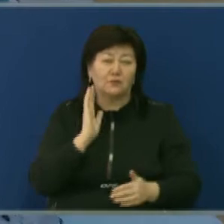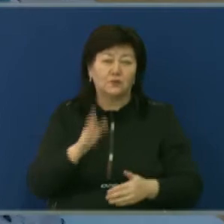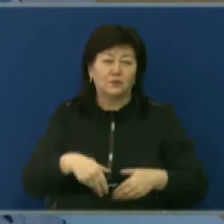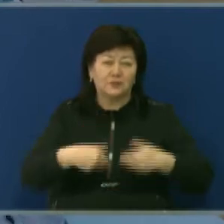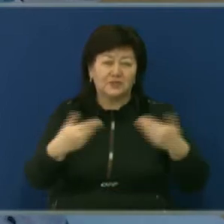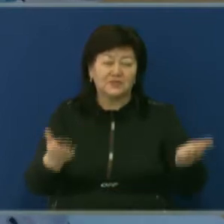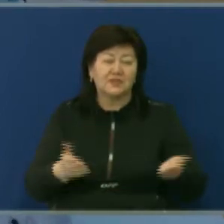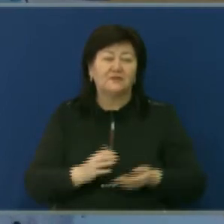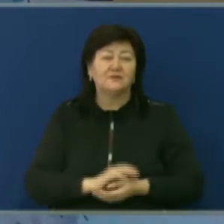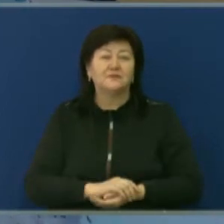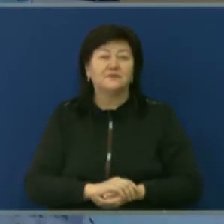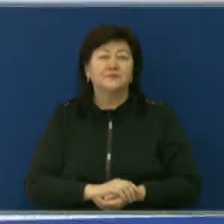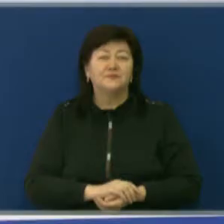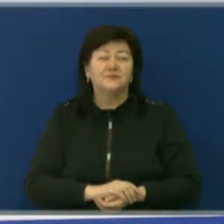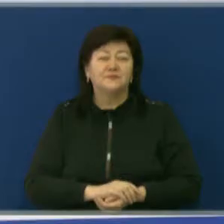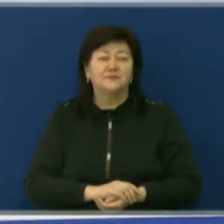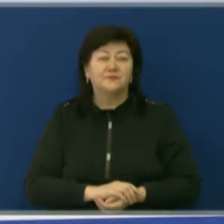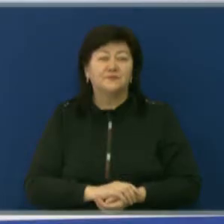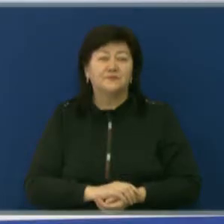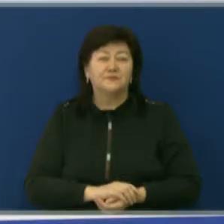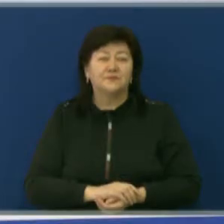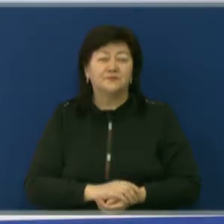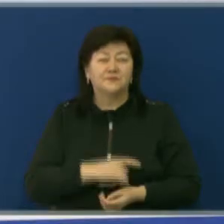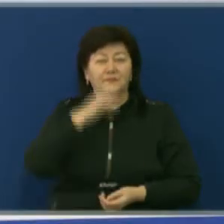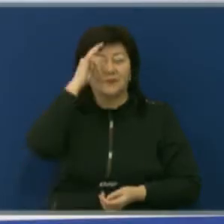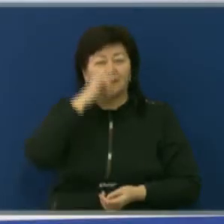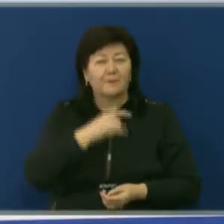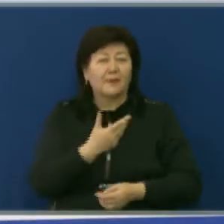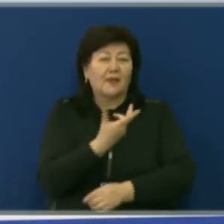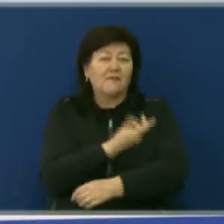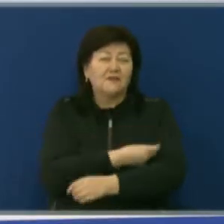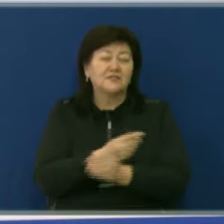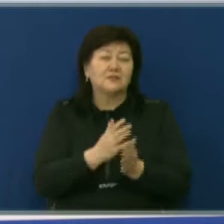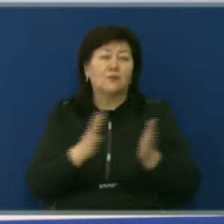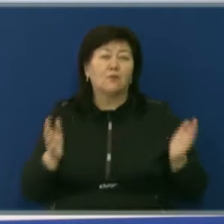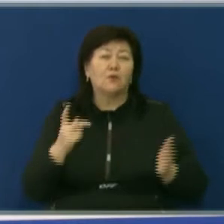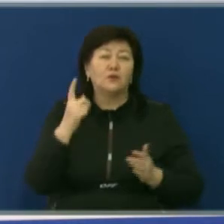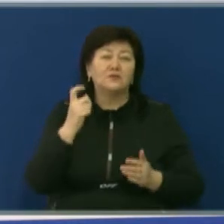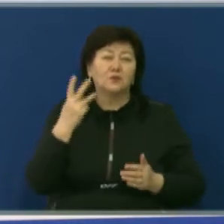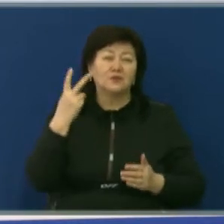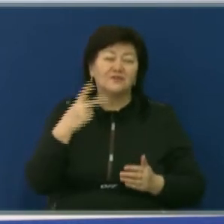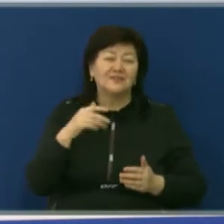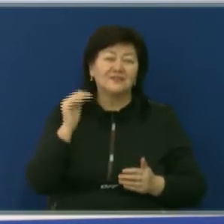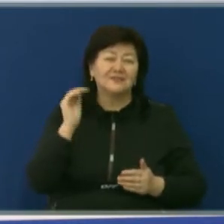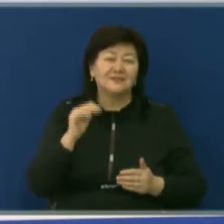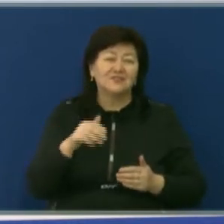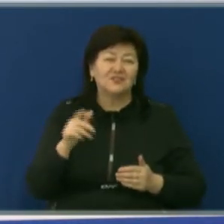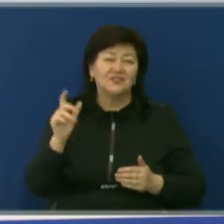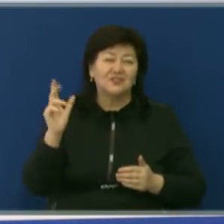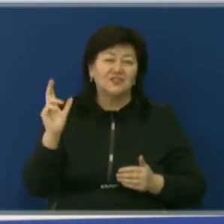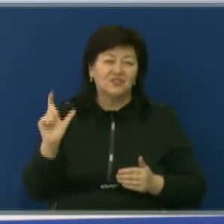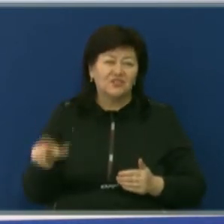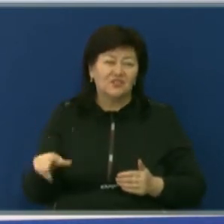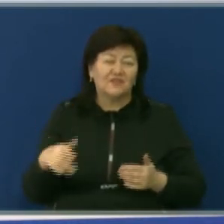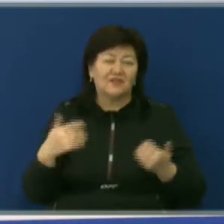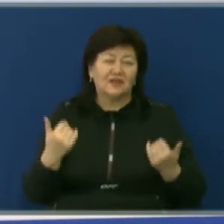Ельжан Макзумов, телеканал «Семей». В Казахстане вакцинировано более 122 тысяч человек, передает Казинформ.